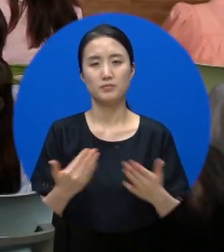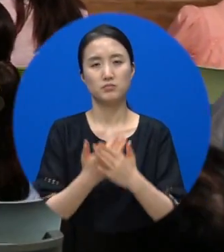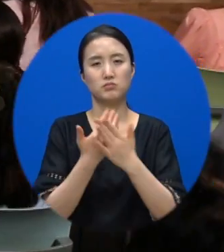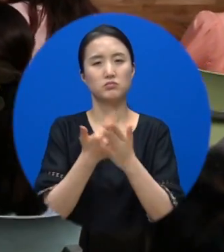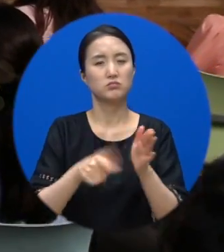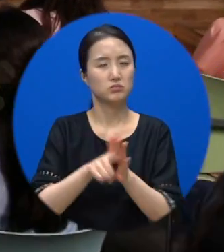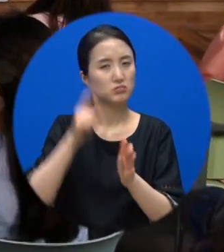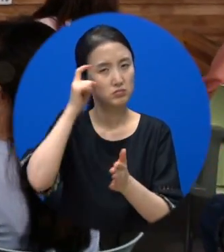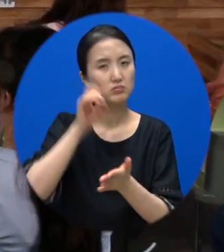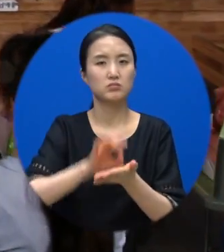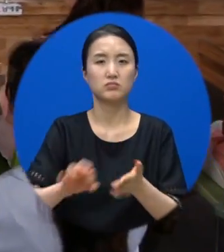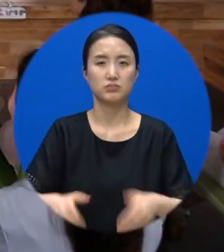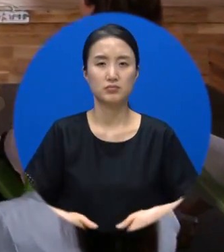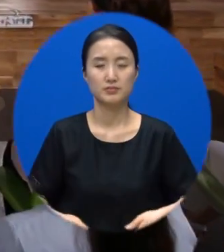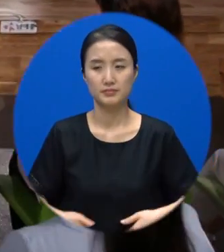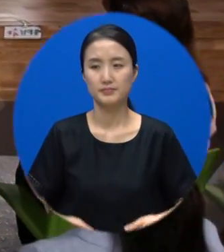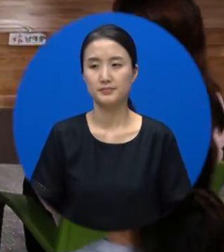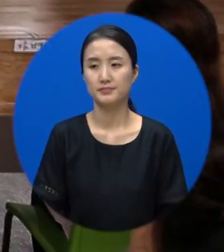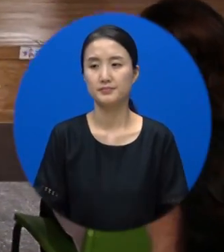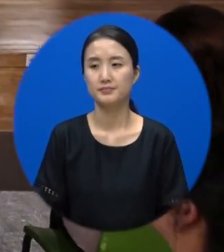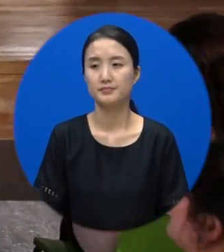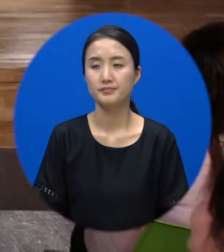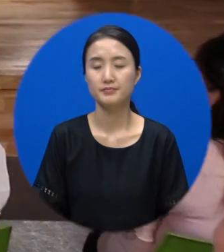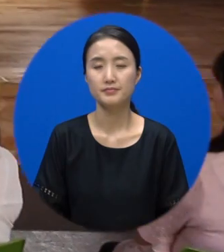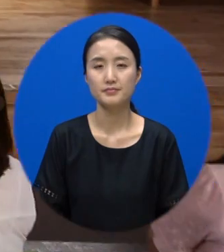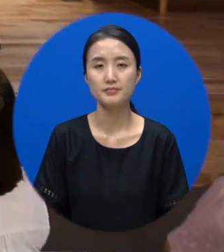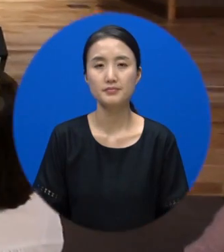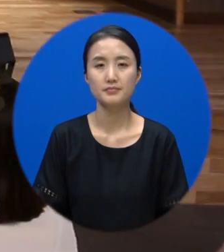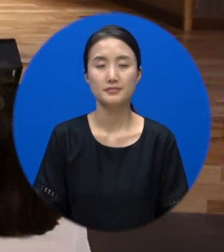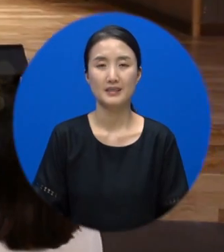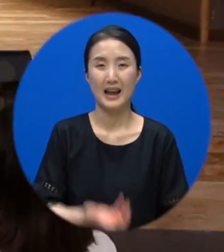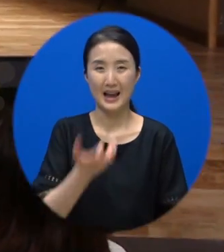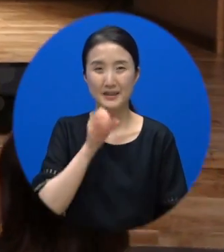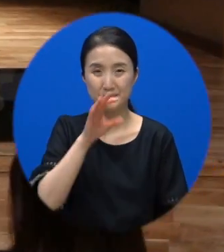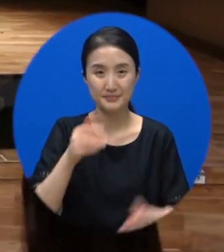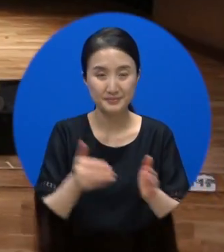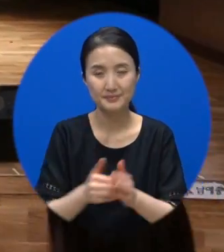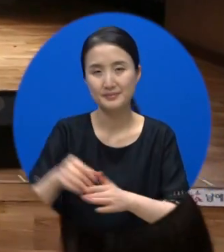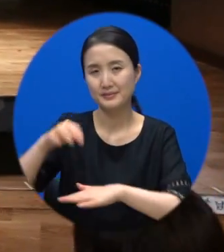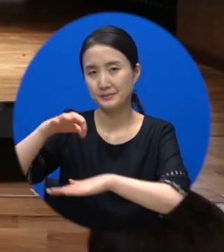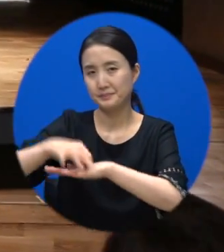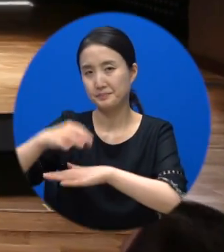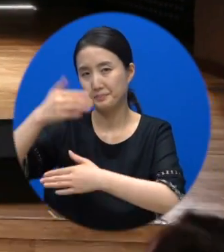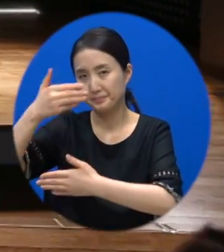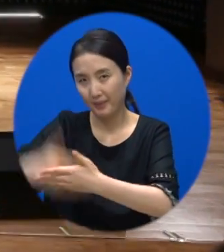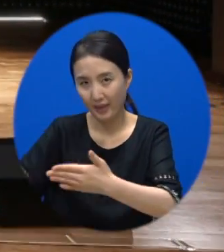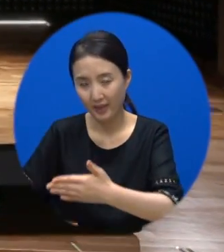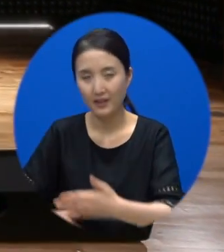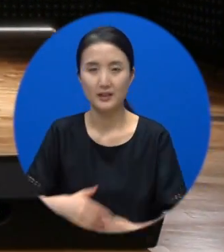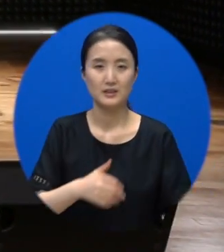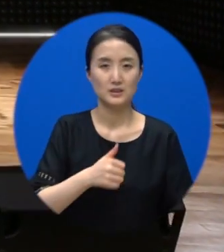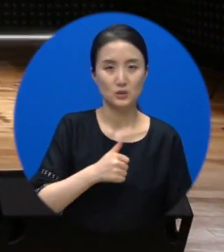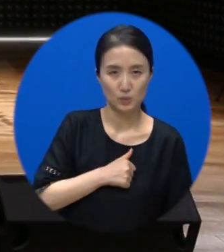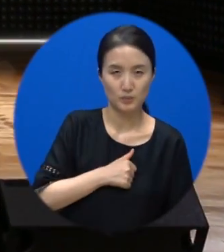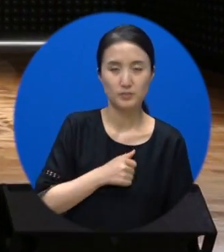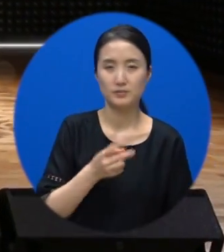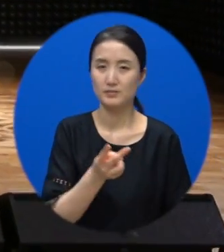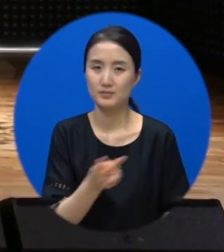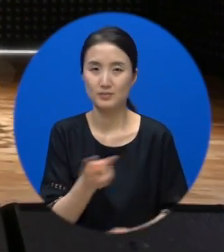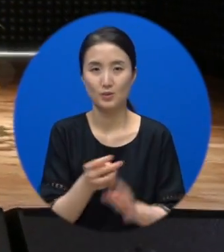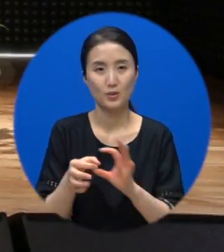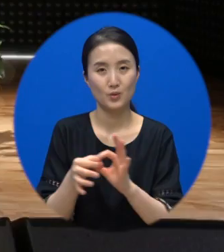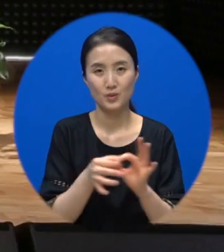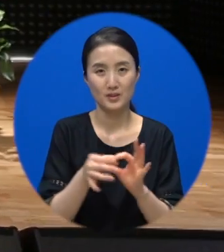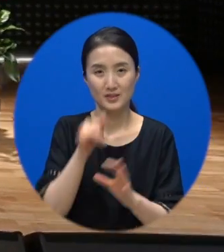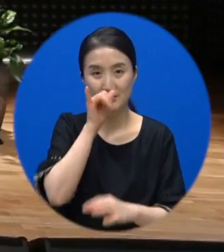다이어트와 자존감에 관련이 있다고 했죠. 이 자신감이 다이어트에 있어서의 단식하고 비슷한